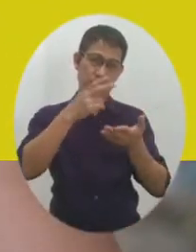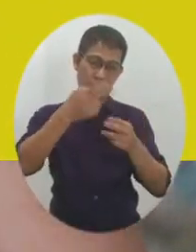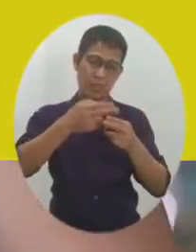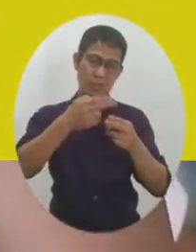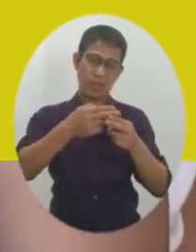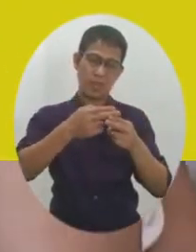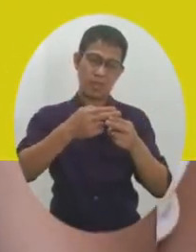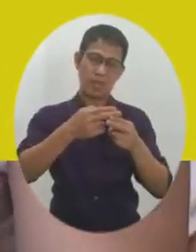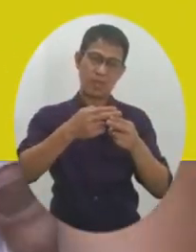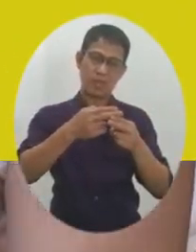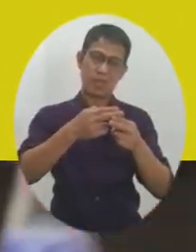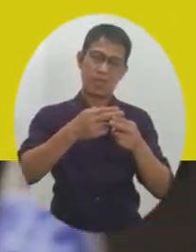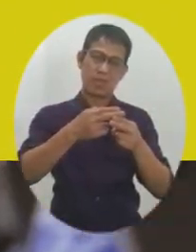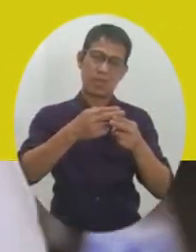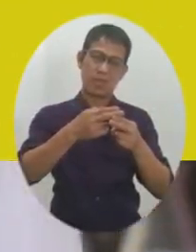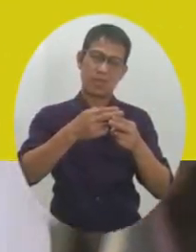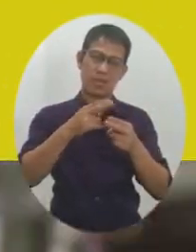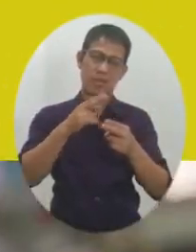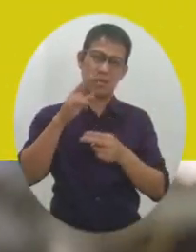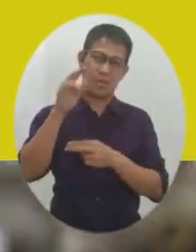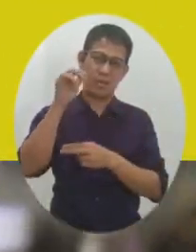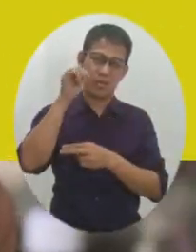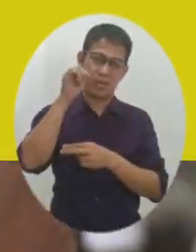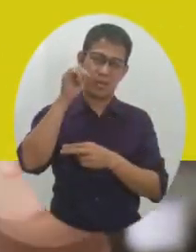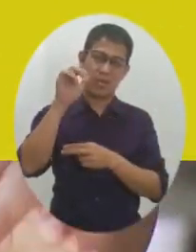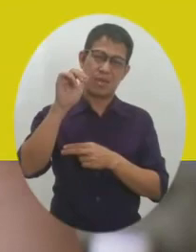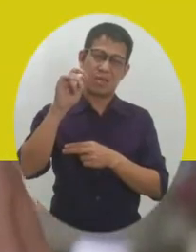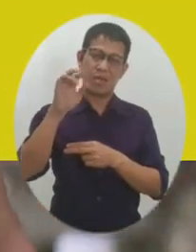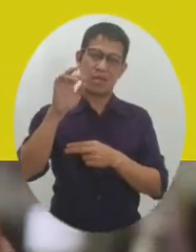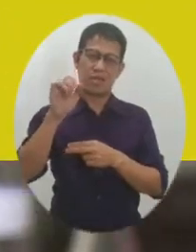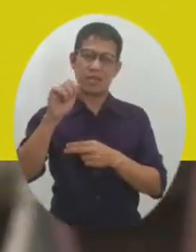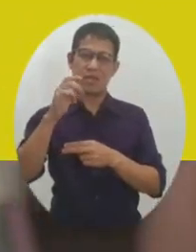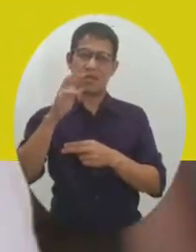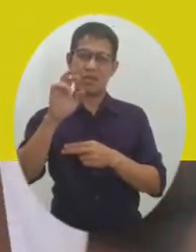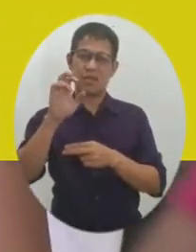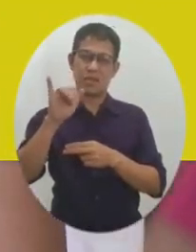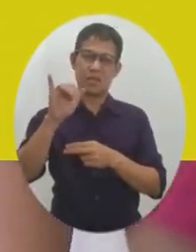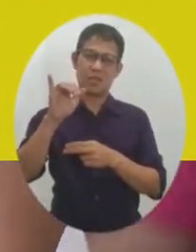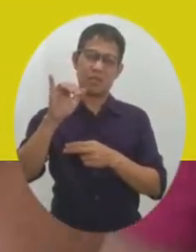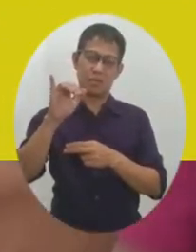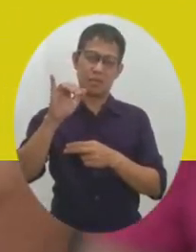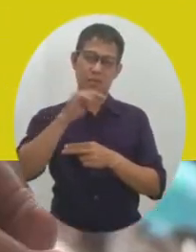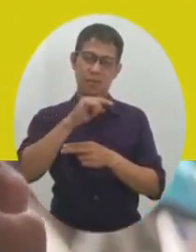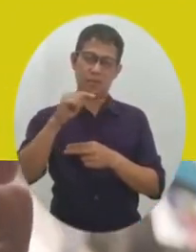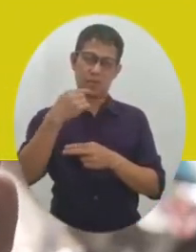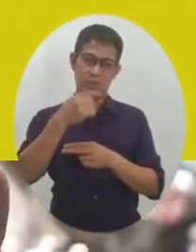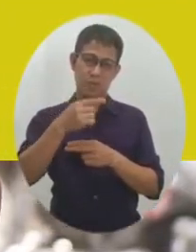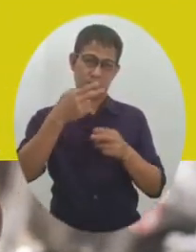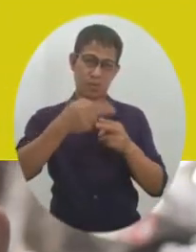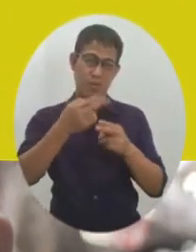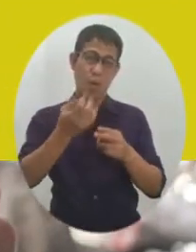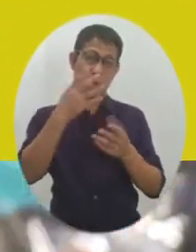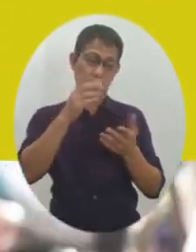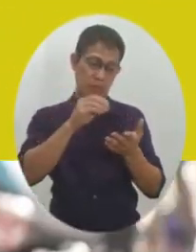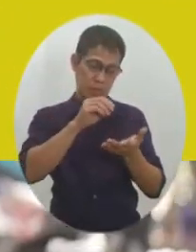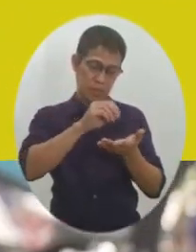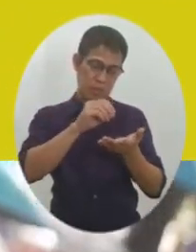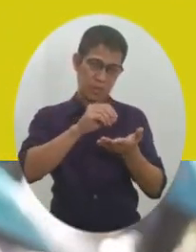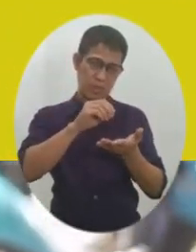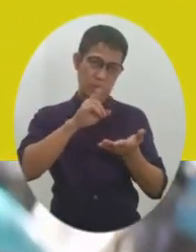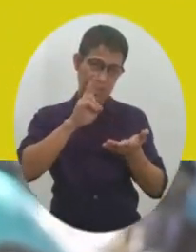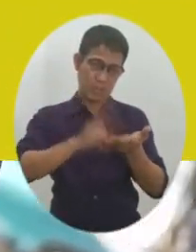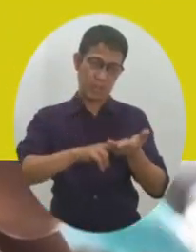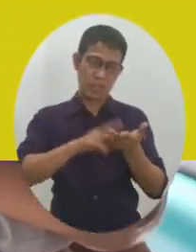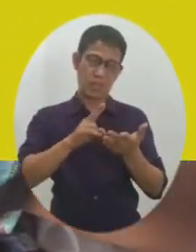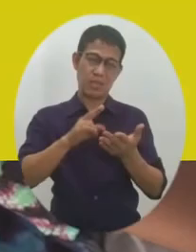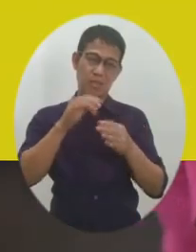donasyon, ilagay po yung pangalan ng pasyente, si Alfria May Idjao. Ilagay yung